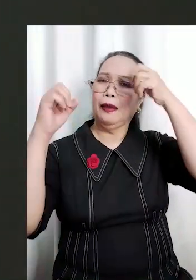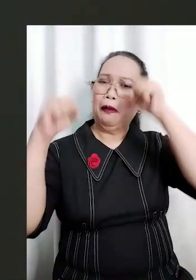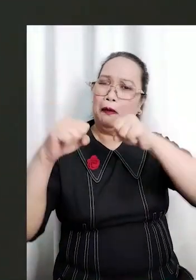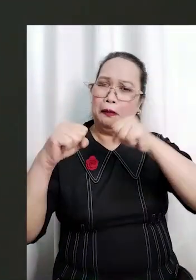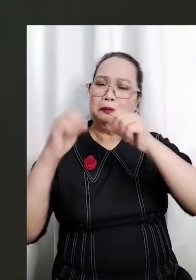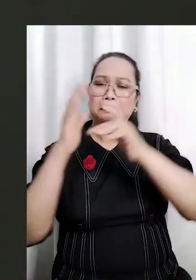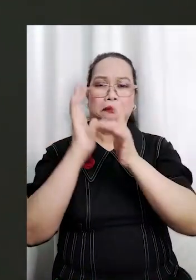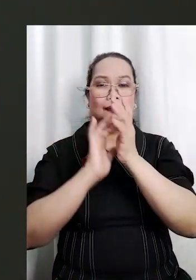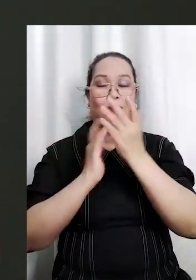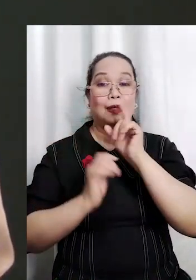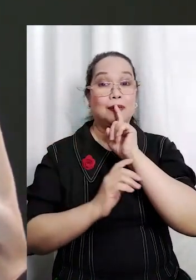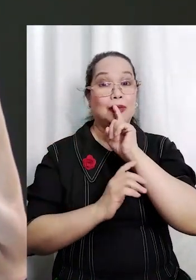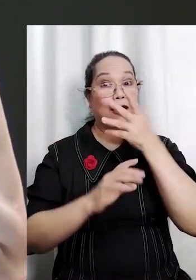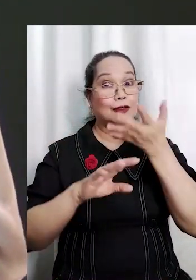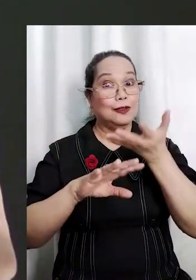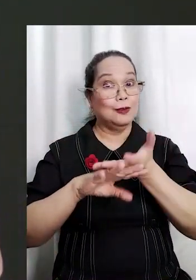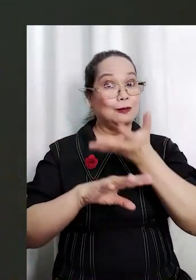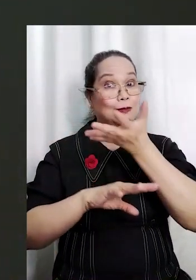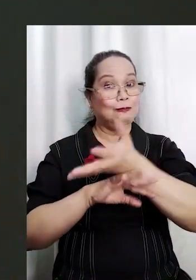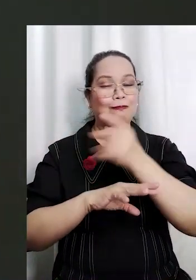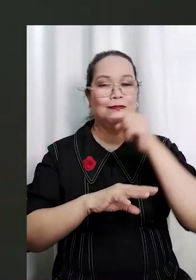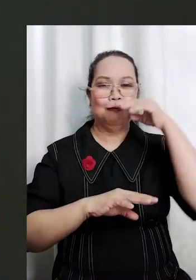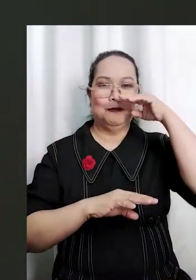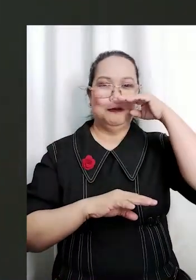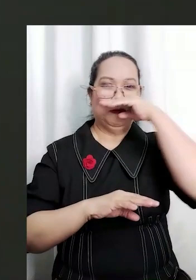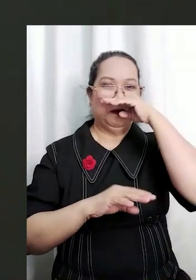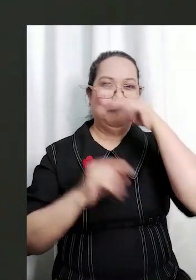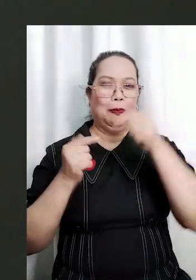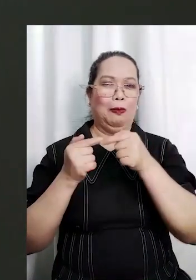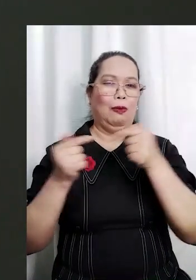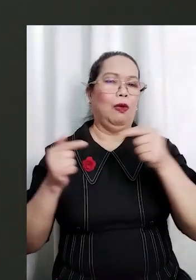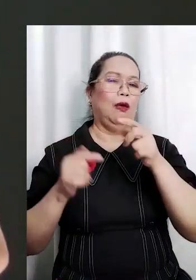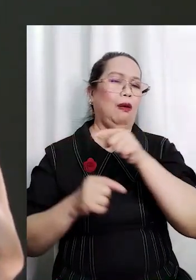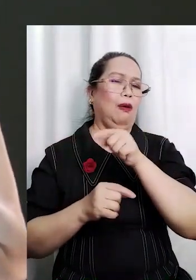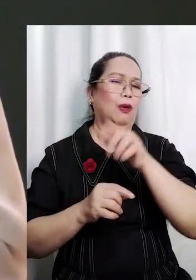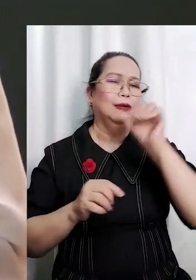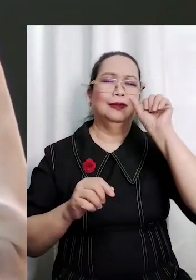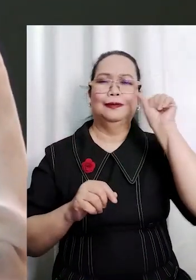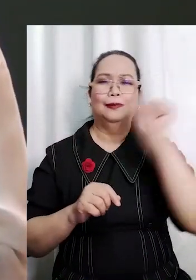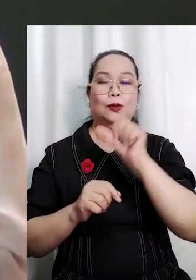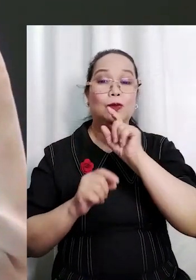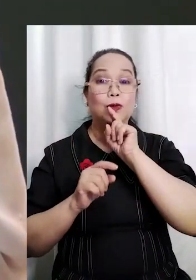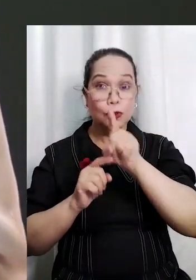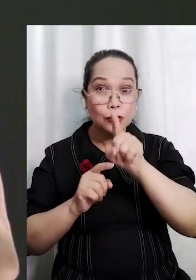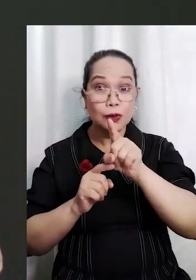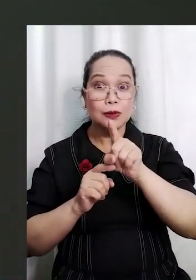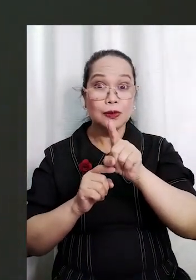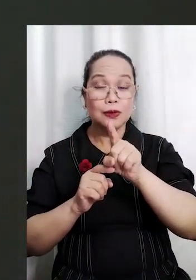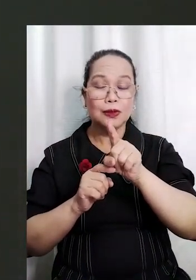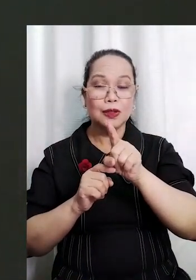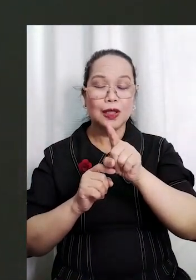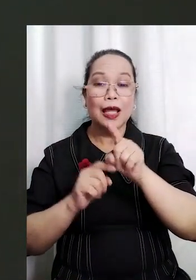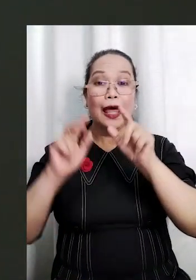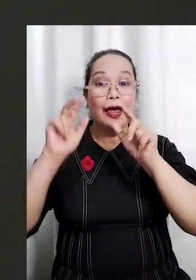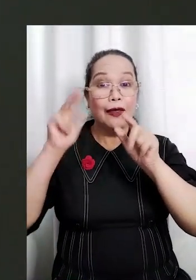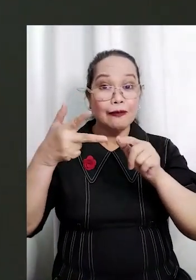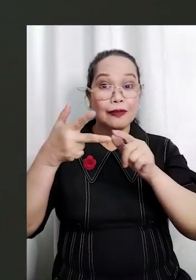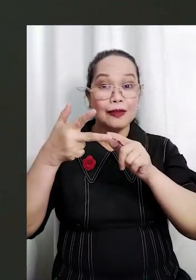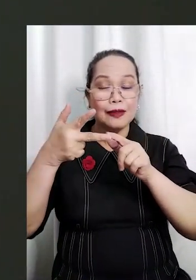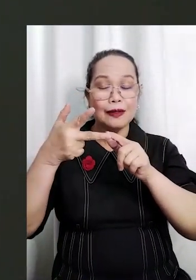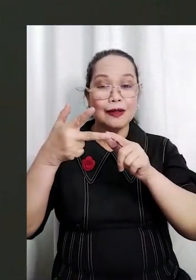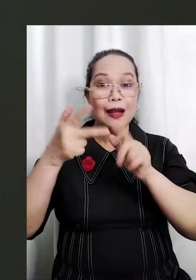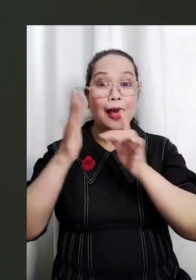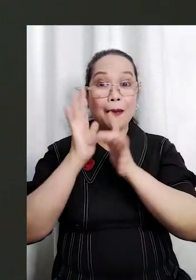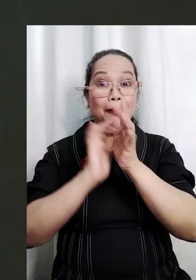sa Bible pero sa totoo lang, kontrang-kontra siya sa mga itinuturo nito. Kaya sa pangatlong pagsubok niya, ginamitan niya